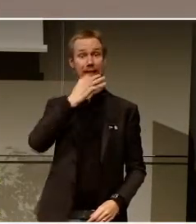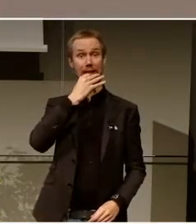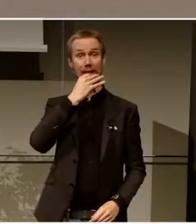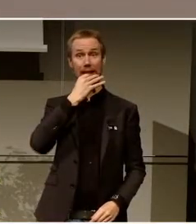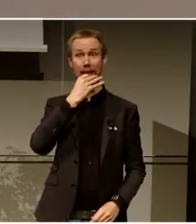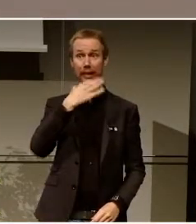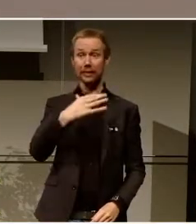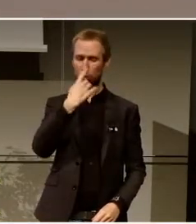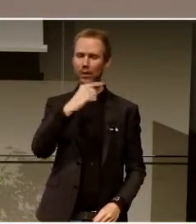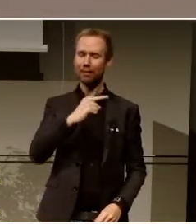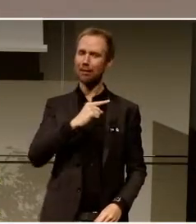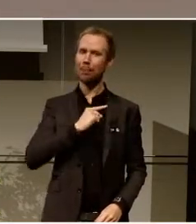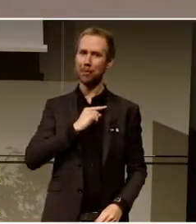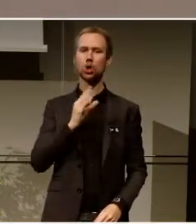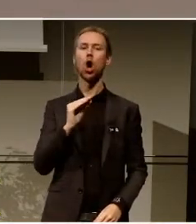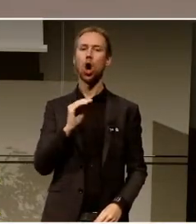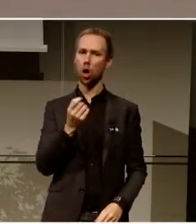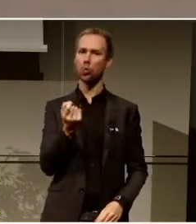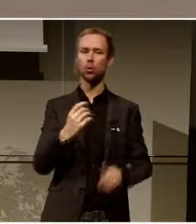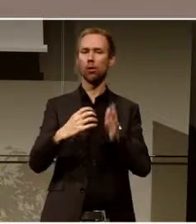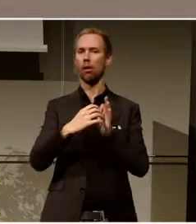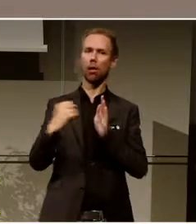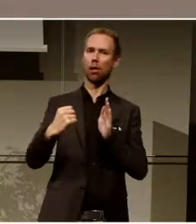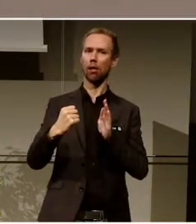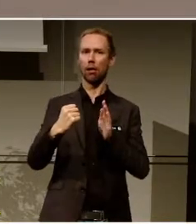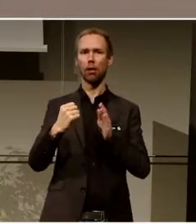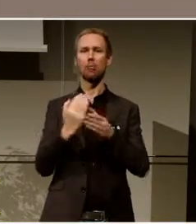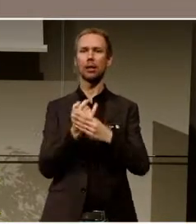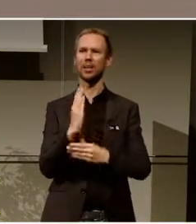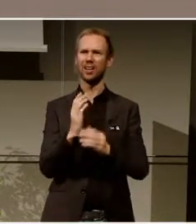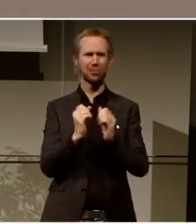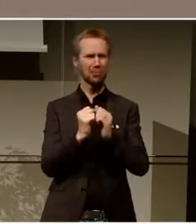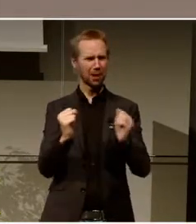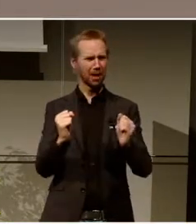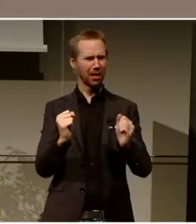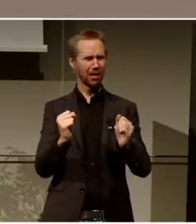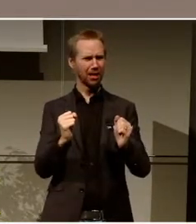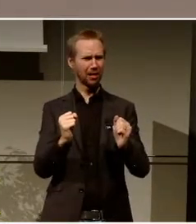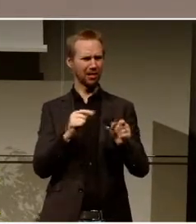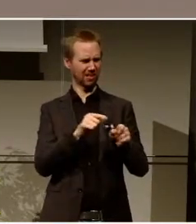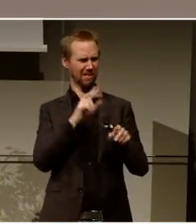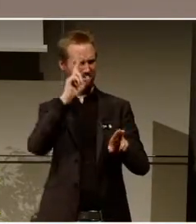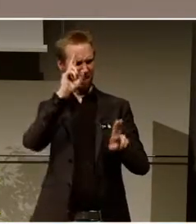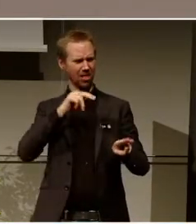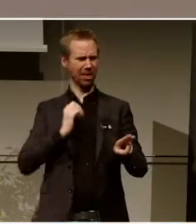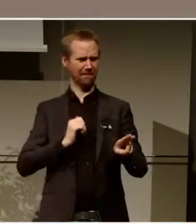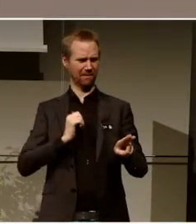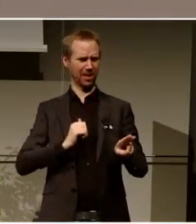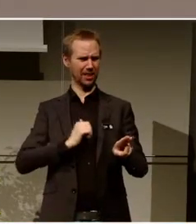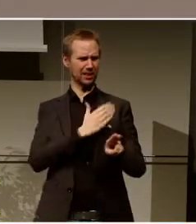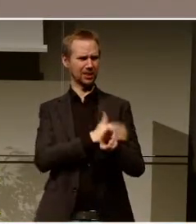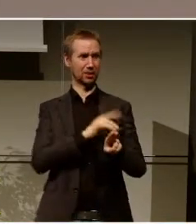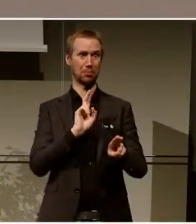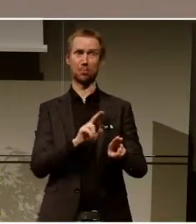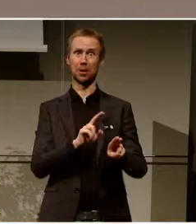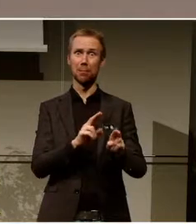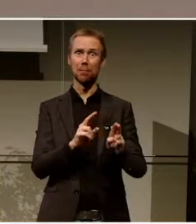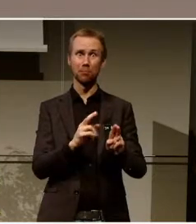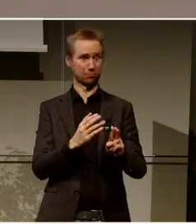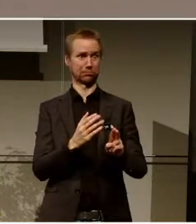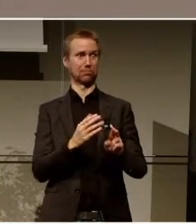men det borde ändå inte vara något som bromsar pappa på det sättet att faktiskt använda en tjänst som skulle underlätta hans vardag väldigt